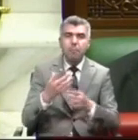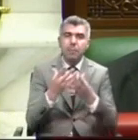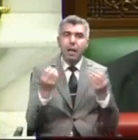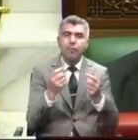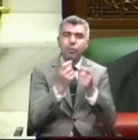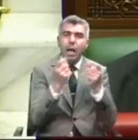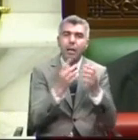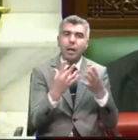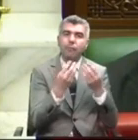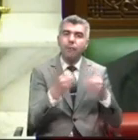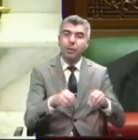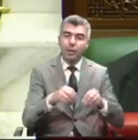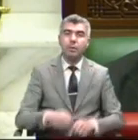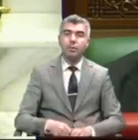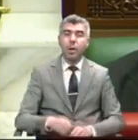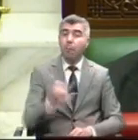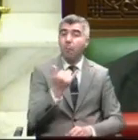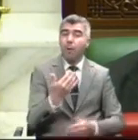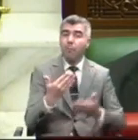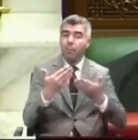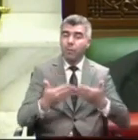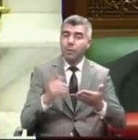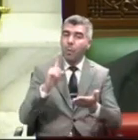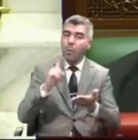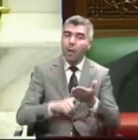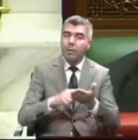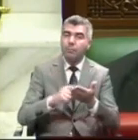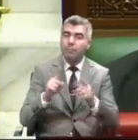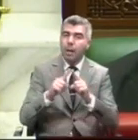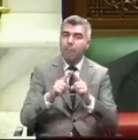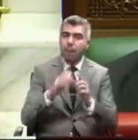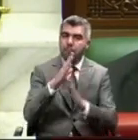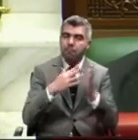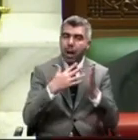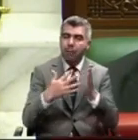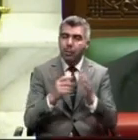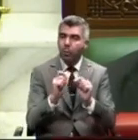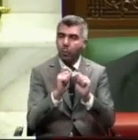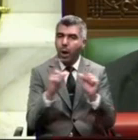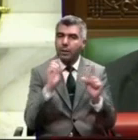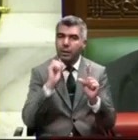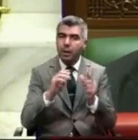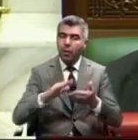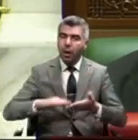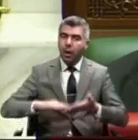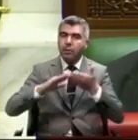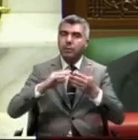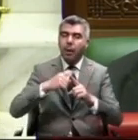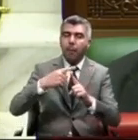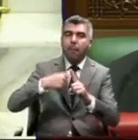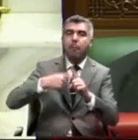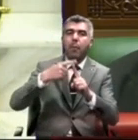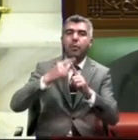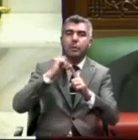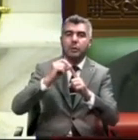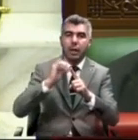لذا وجاب العمل وفق منهجيه وخطه تدبيريه معقلنه من اجل الرفع من حجم الانتاج